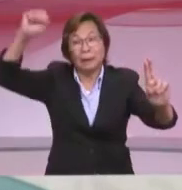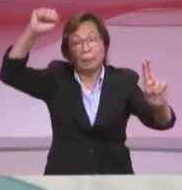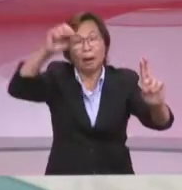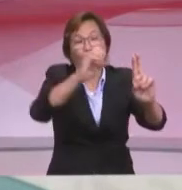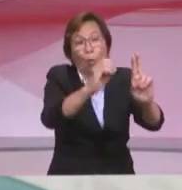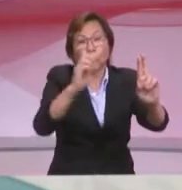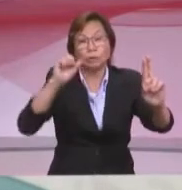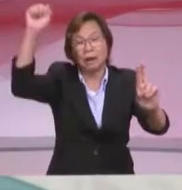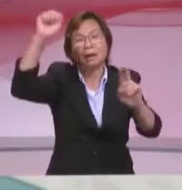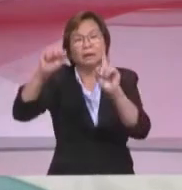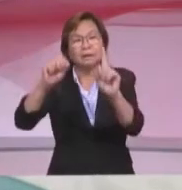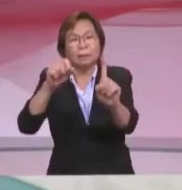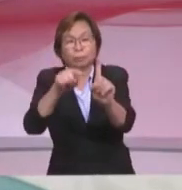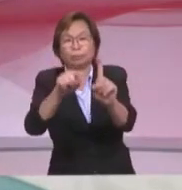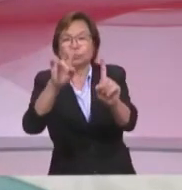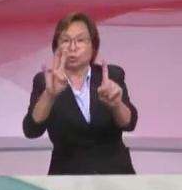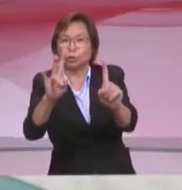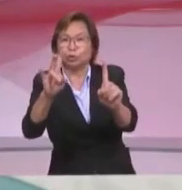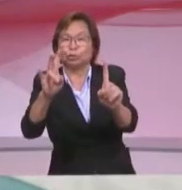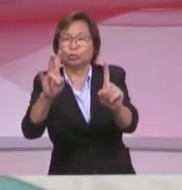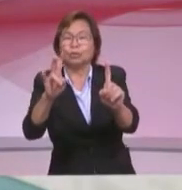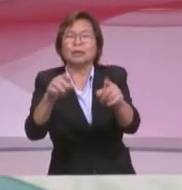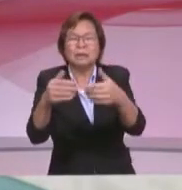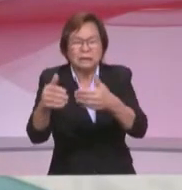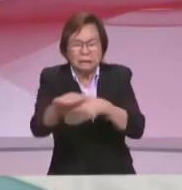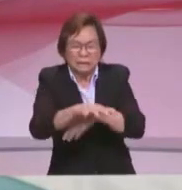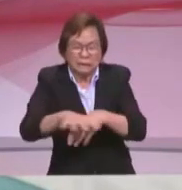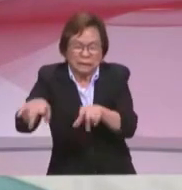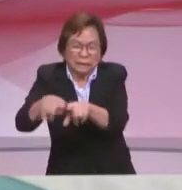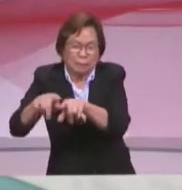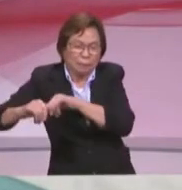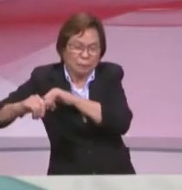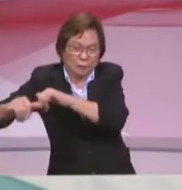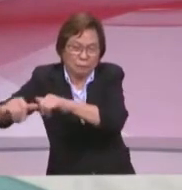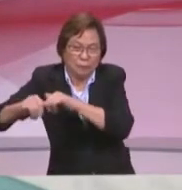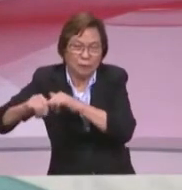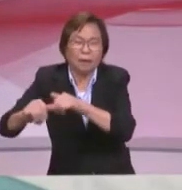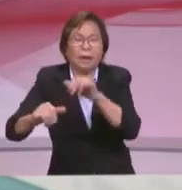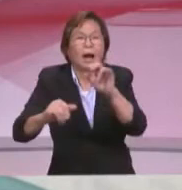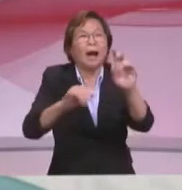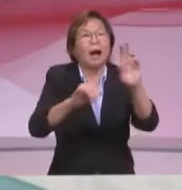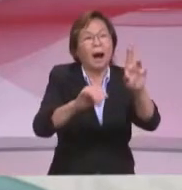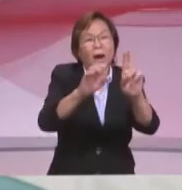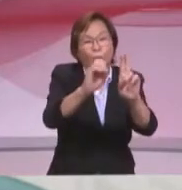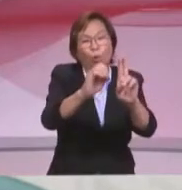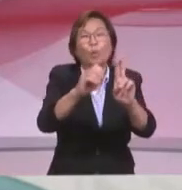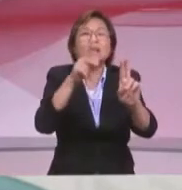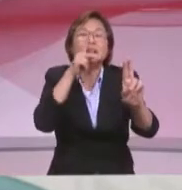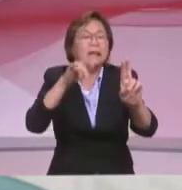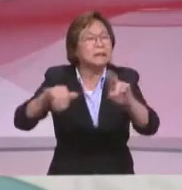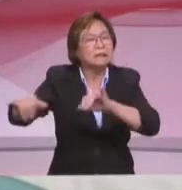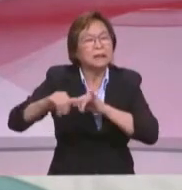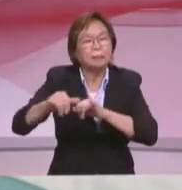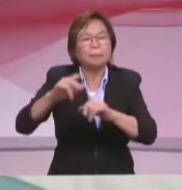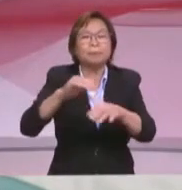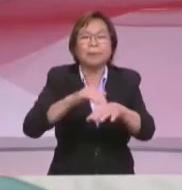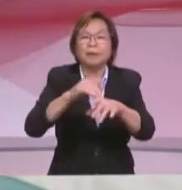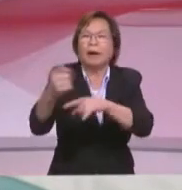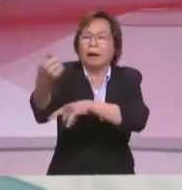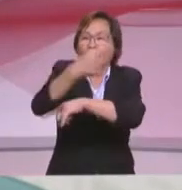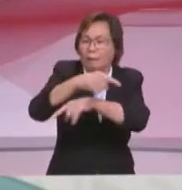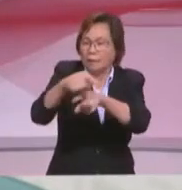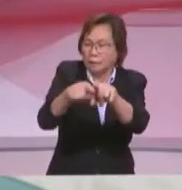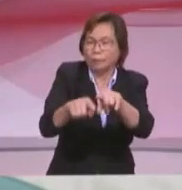adalah 1.7, iaitu hampir sama dengan nilai RT ataupun R0 bagi negeri Kedah pada tarikh yang sama,